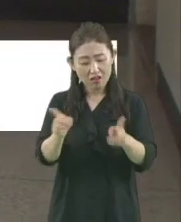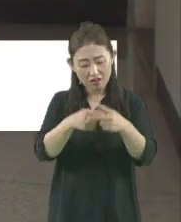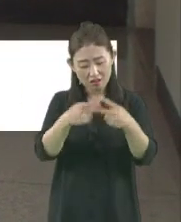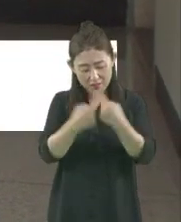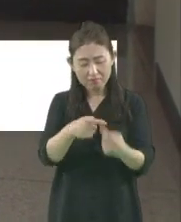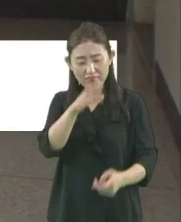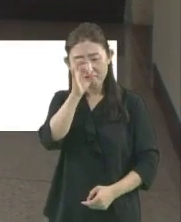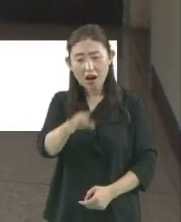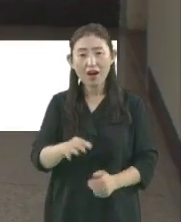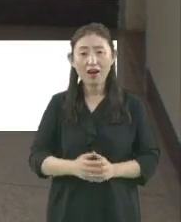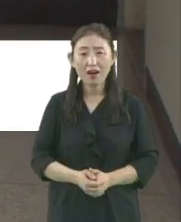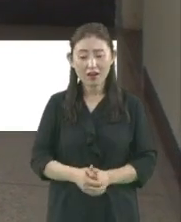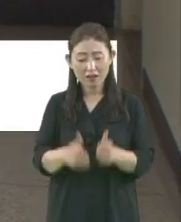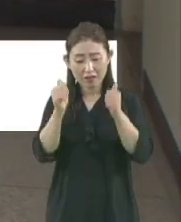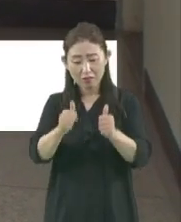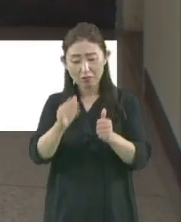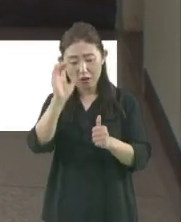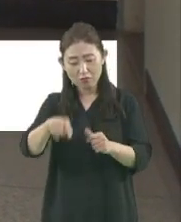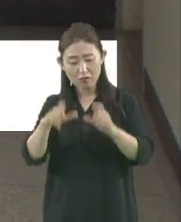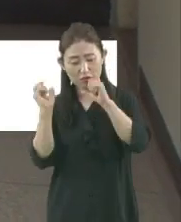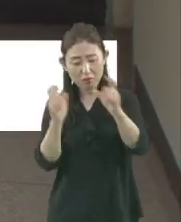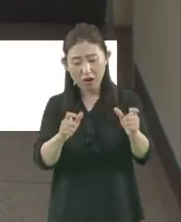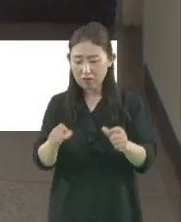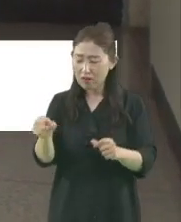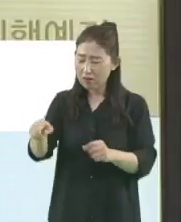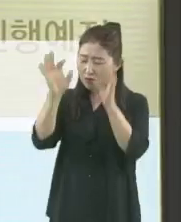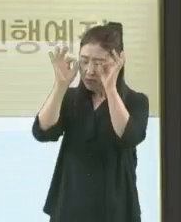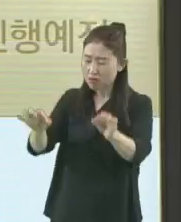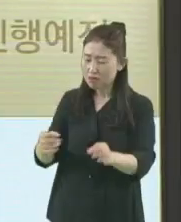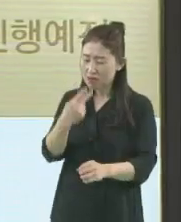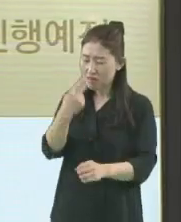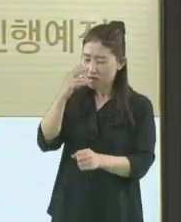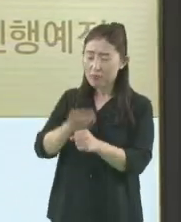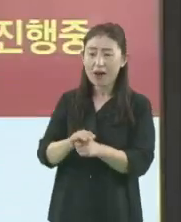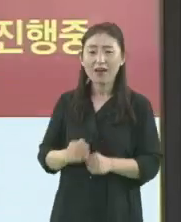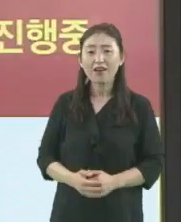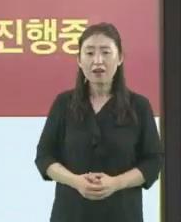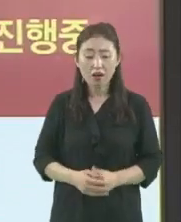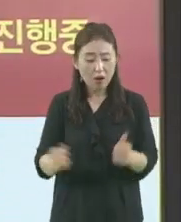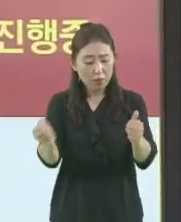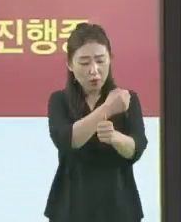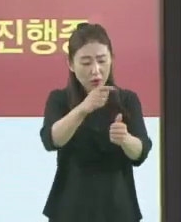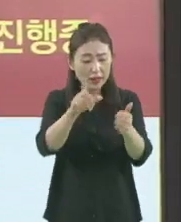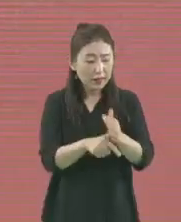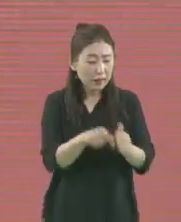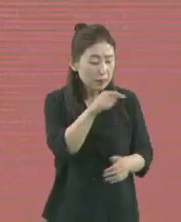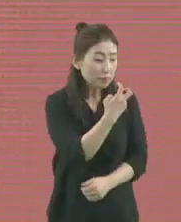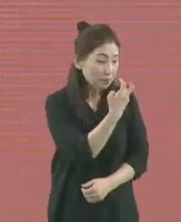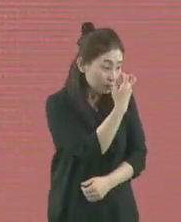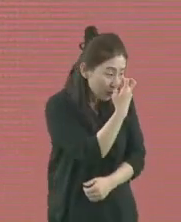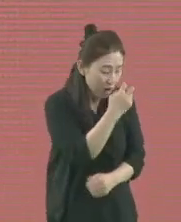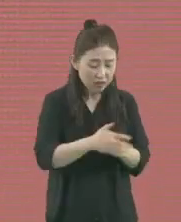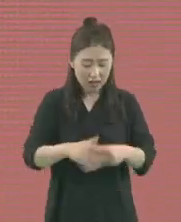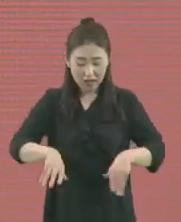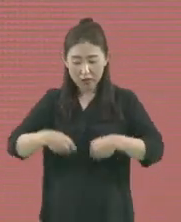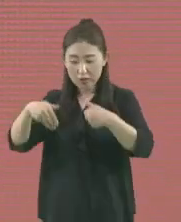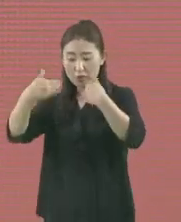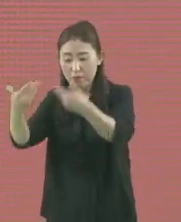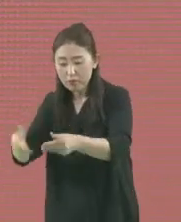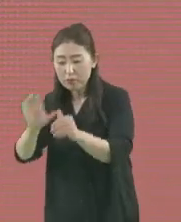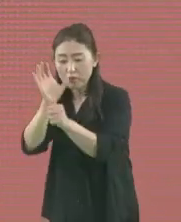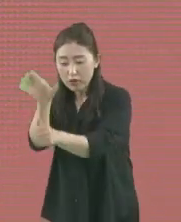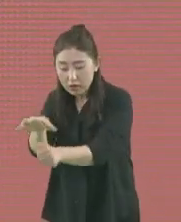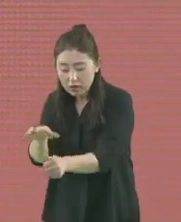이해하라고 지금 재판부는 판결을 내리시는 건지 정말. 피해자가 폭행당할 때 망을 보거나 이불로 덮어 숨긴 혐의를